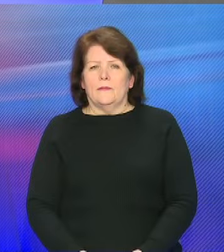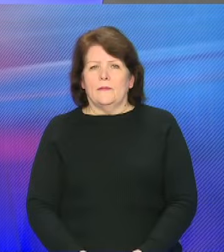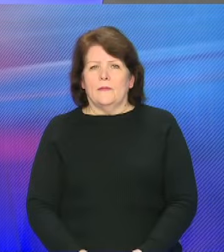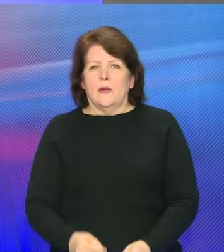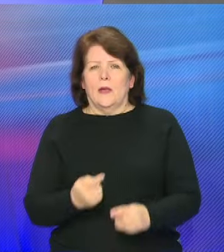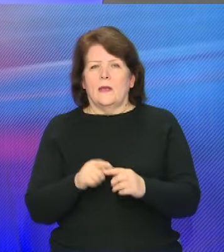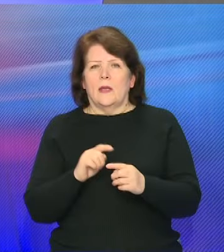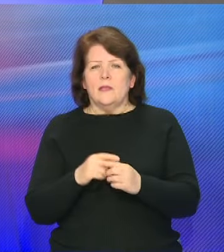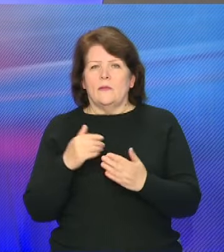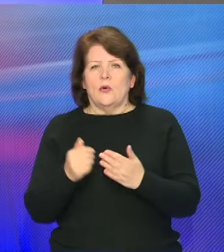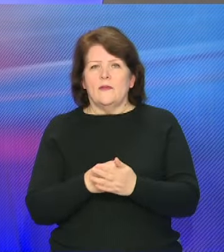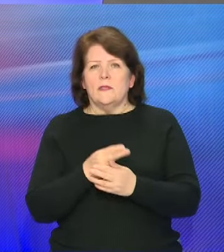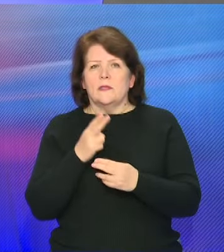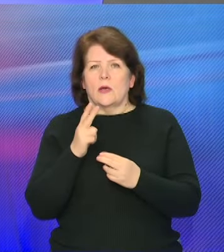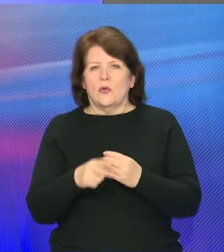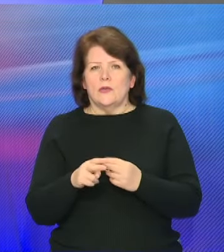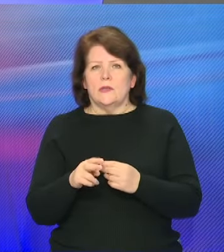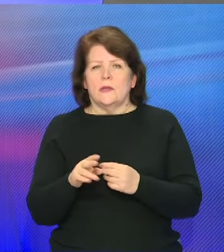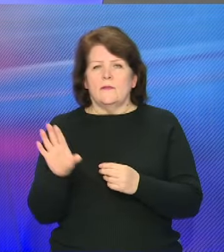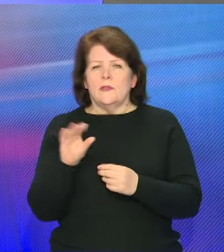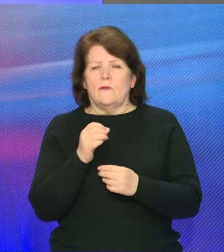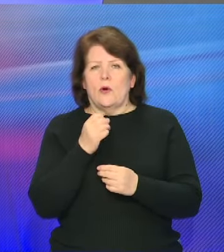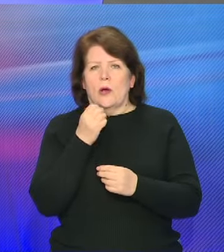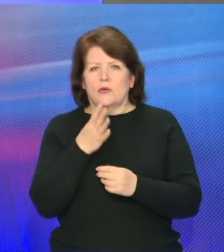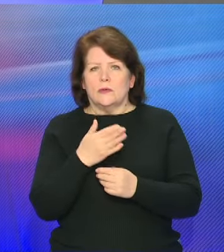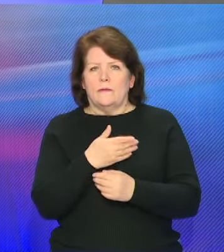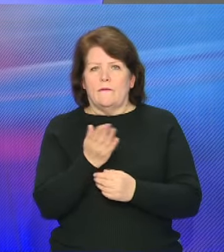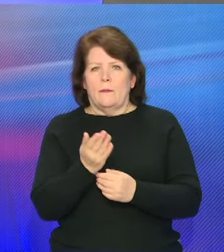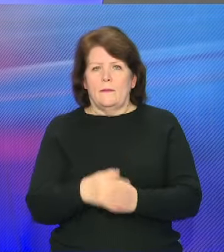На гэтым выпуск завершаны. Я развітваюся з вамі. Усяго добрага.